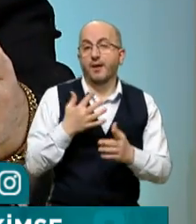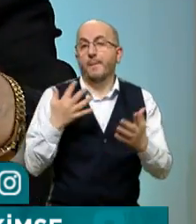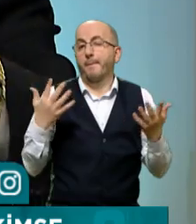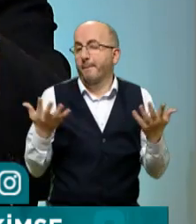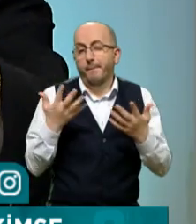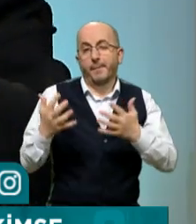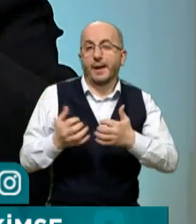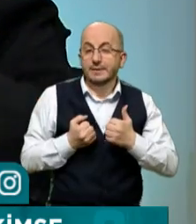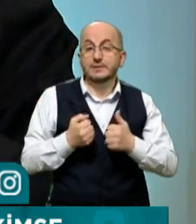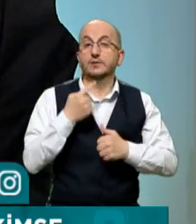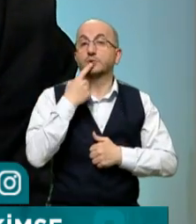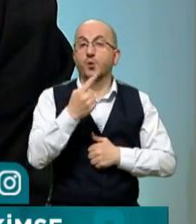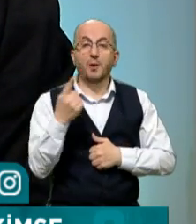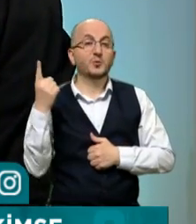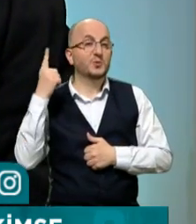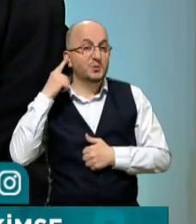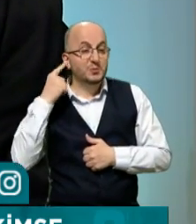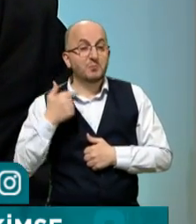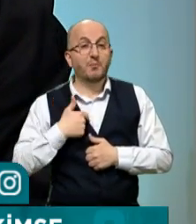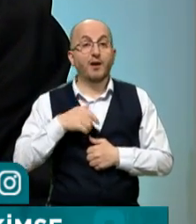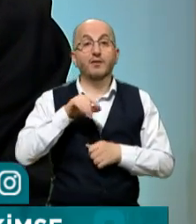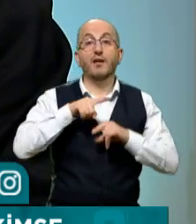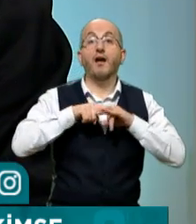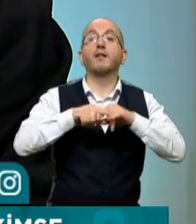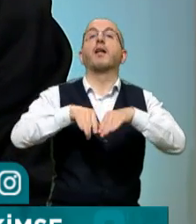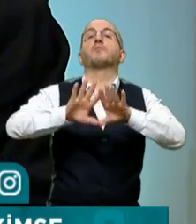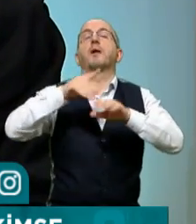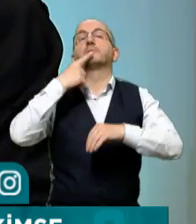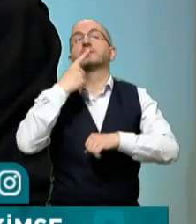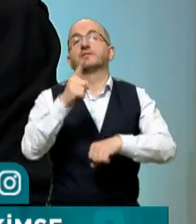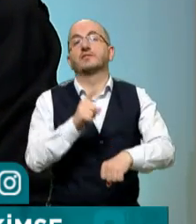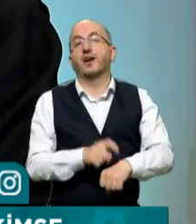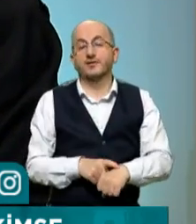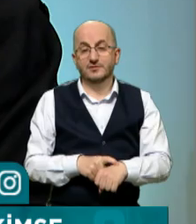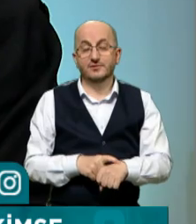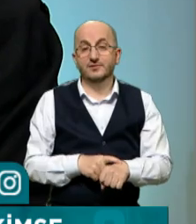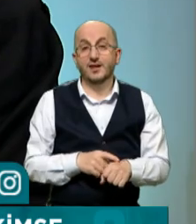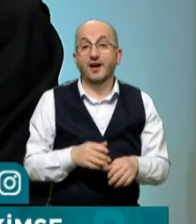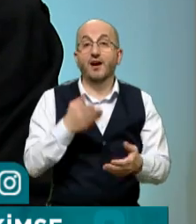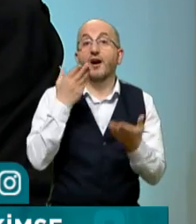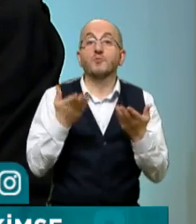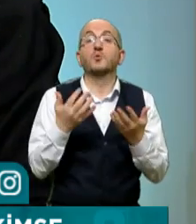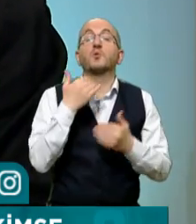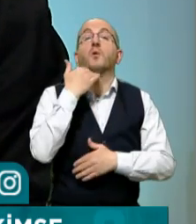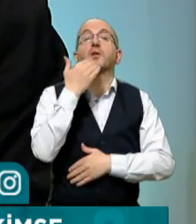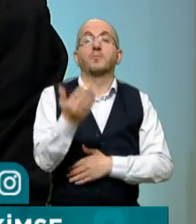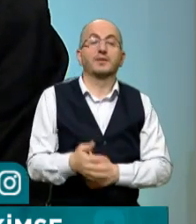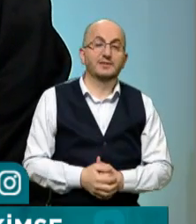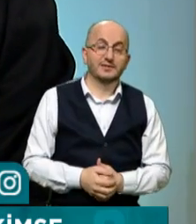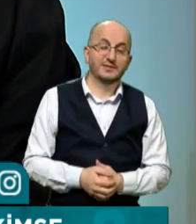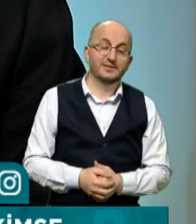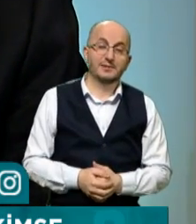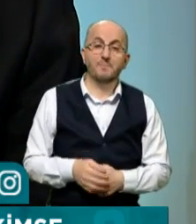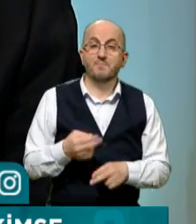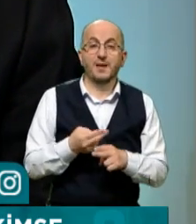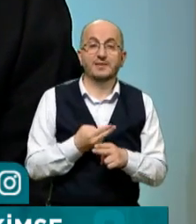şekilde elde ettiğini söylemiş, duymuş. O zaman ben helal etmem dediği anda bu helallik ne olmaz? Geçerli olmaz. Onun için